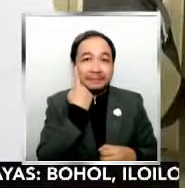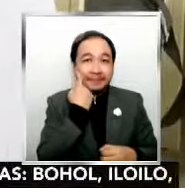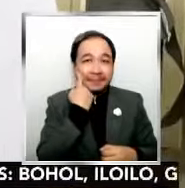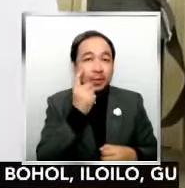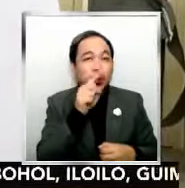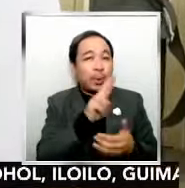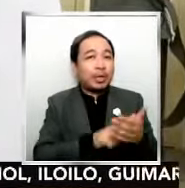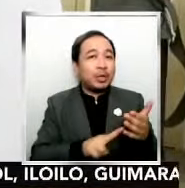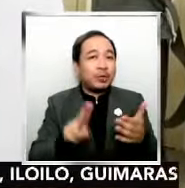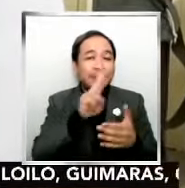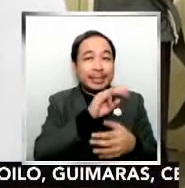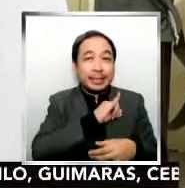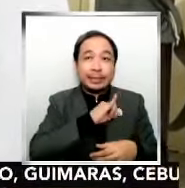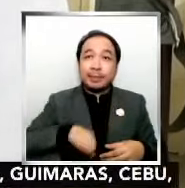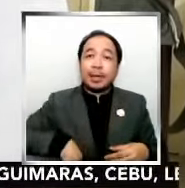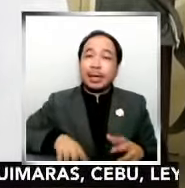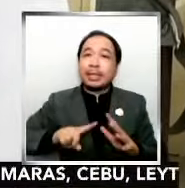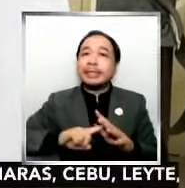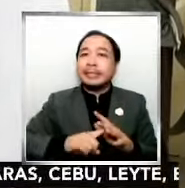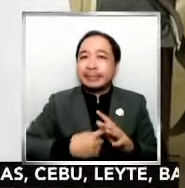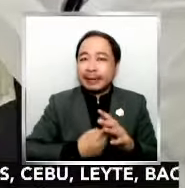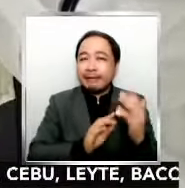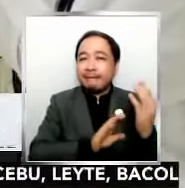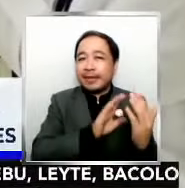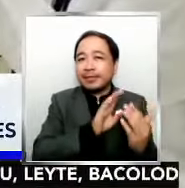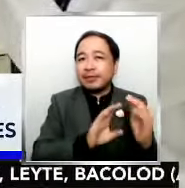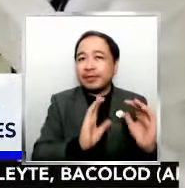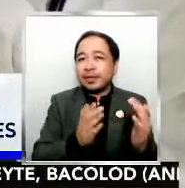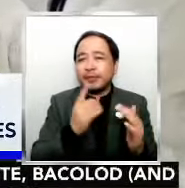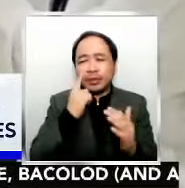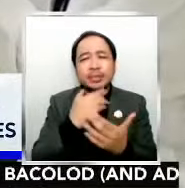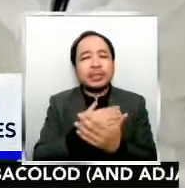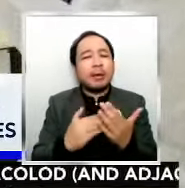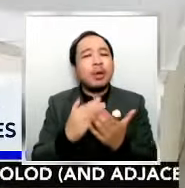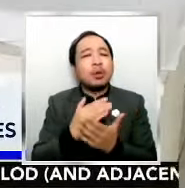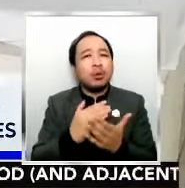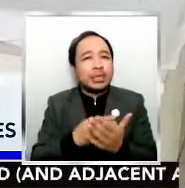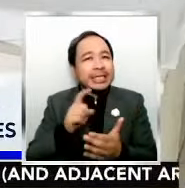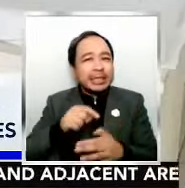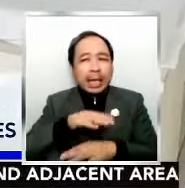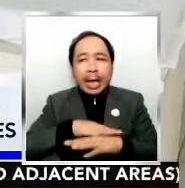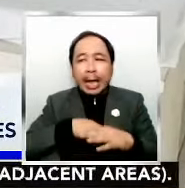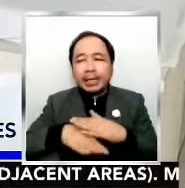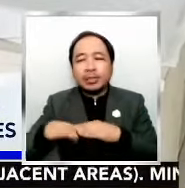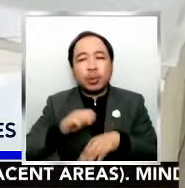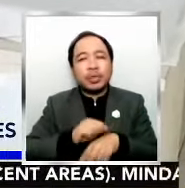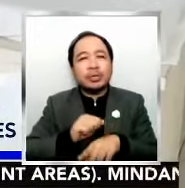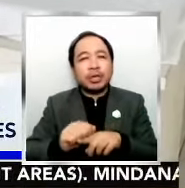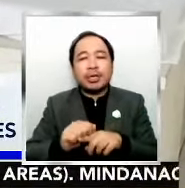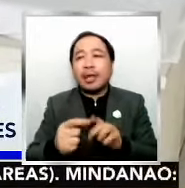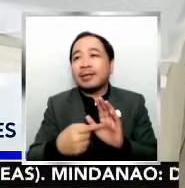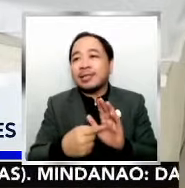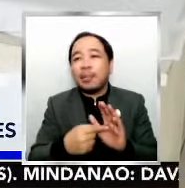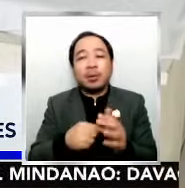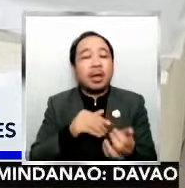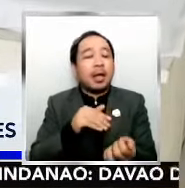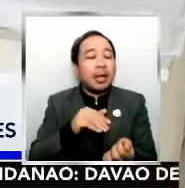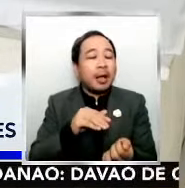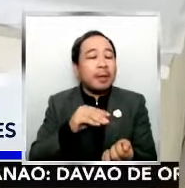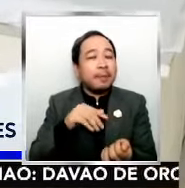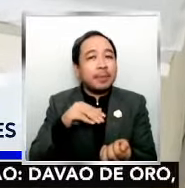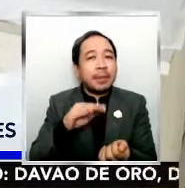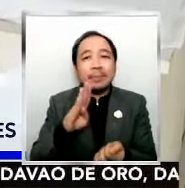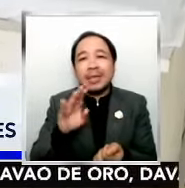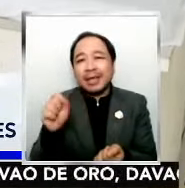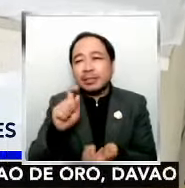Isabela para sa mga kursong kailangan ng hands-on training, gaya ng BS Medical Technology at BS Physical Therapy. 6 na estudyante lang